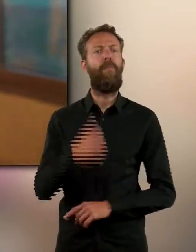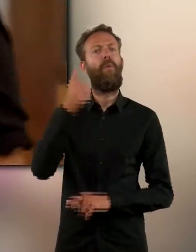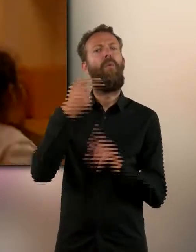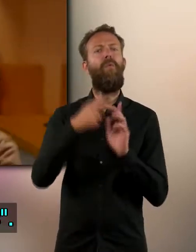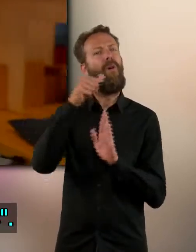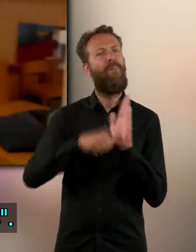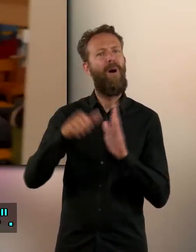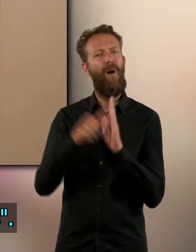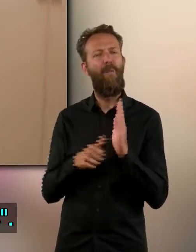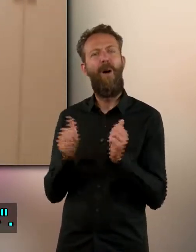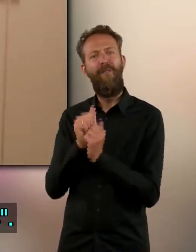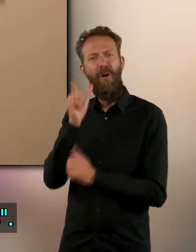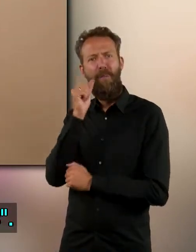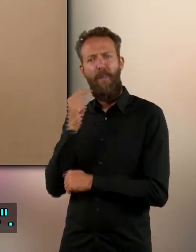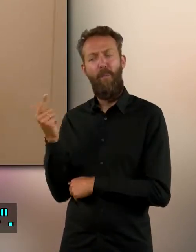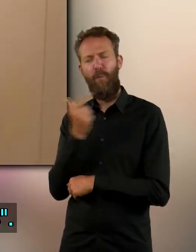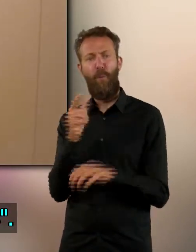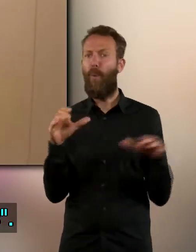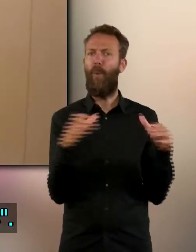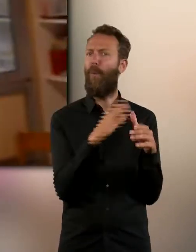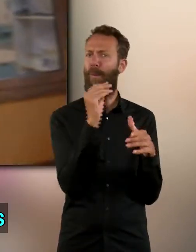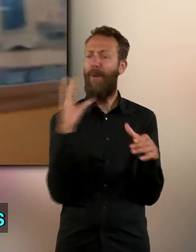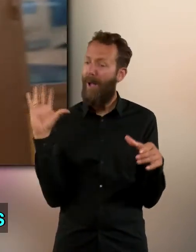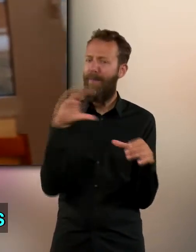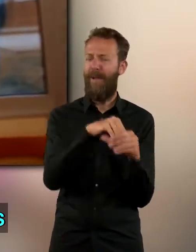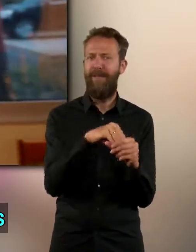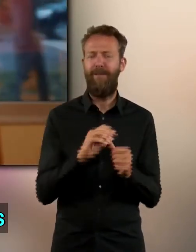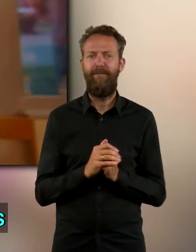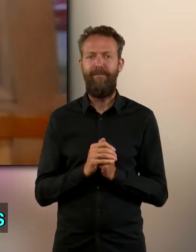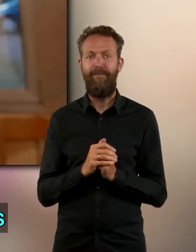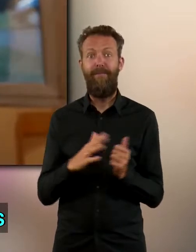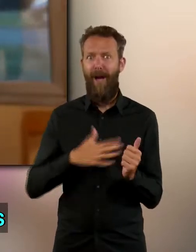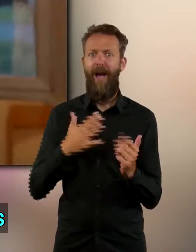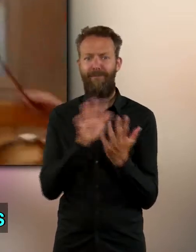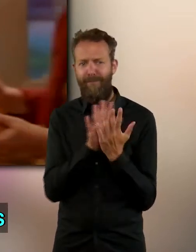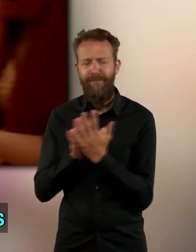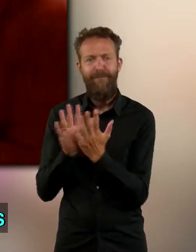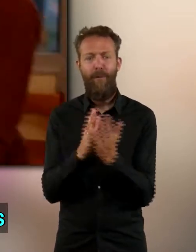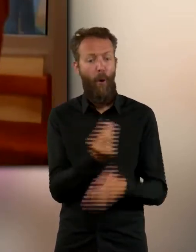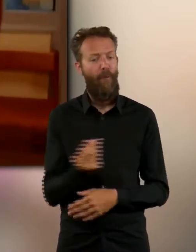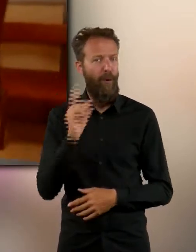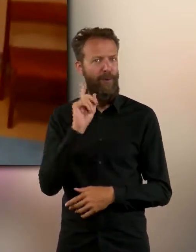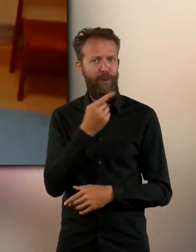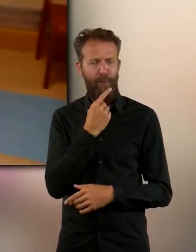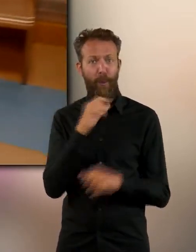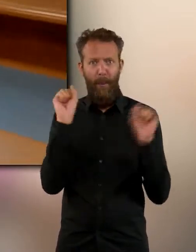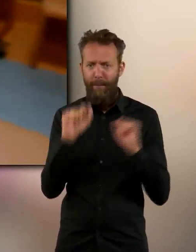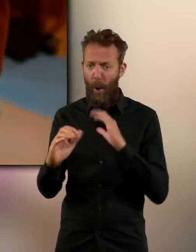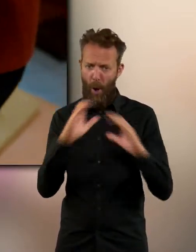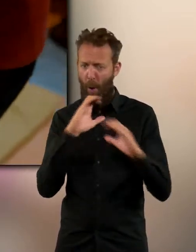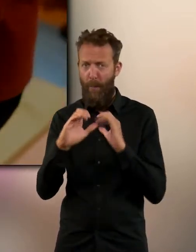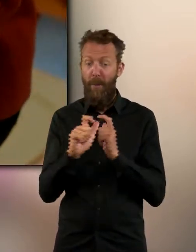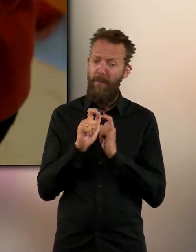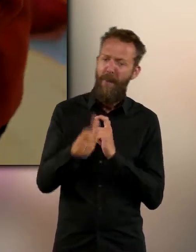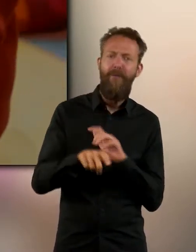Une fois par mois, Sarah et son papa participent à un groupe bébé. Ces rencontres donnent l'occasion aux enfants sourds d'apprendre à communiquer